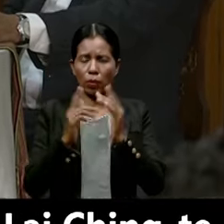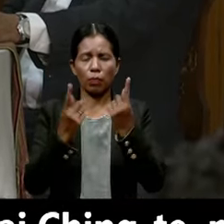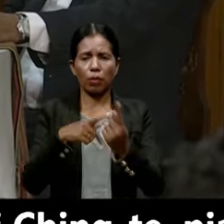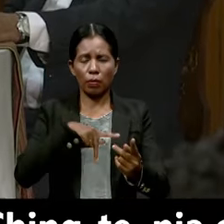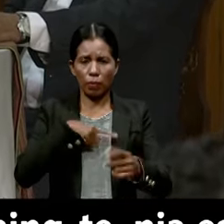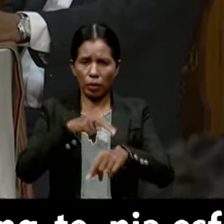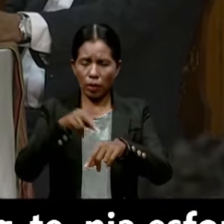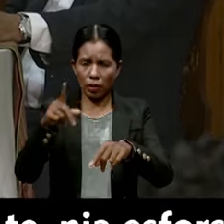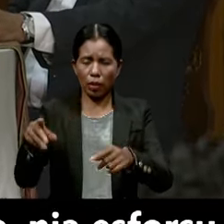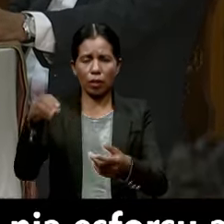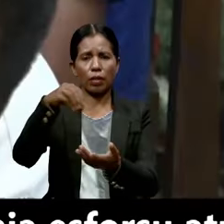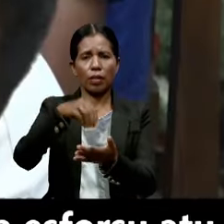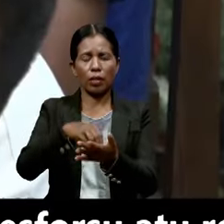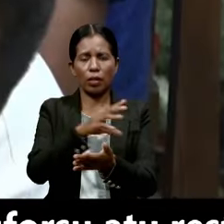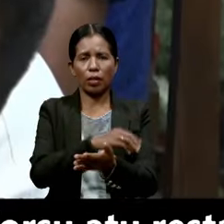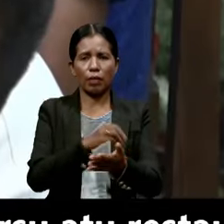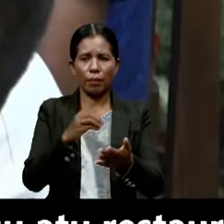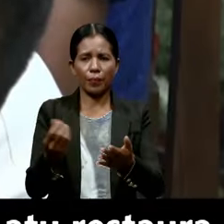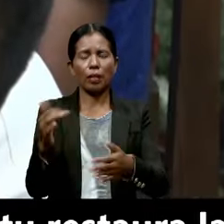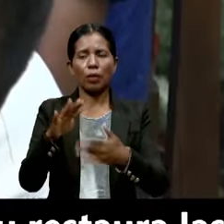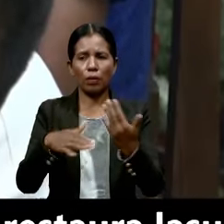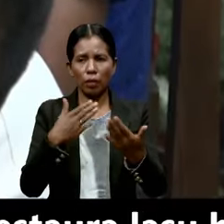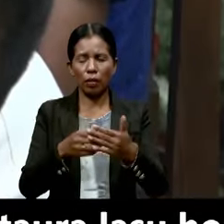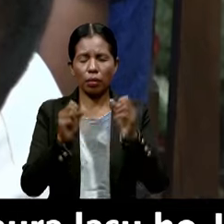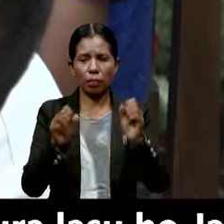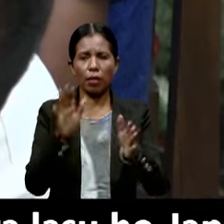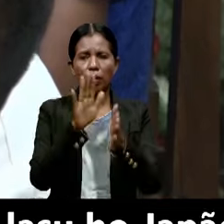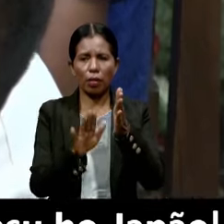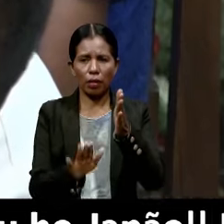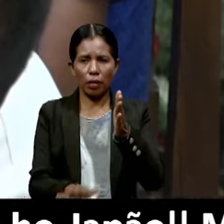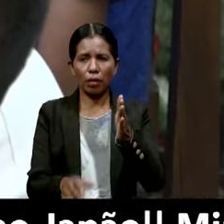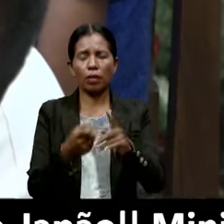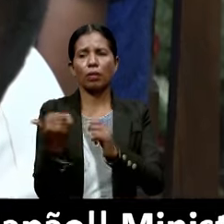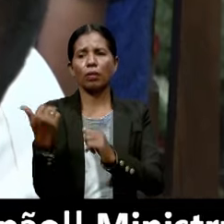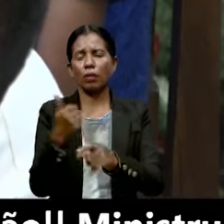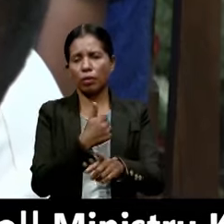nasional sira, atu investe iha area produtividade sira, atu beleha menos importasaun sira,